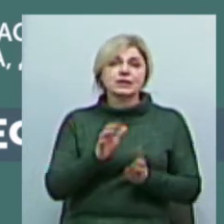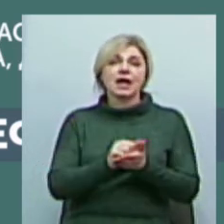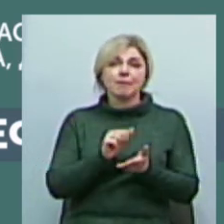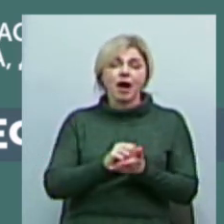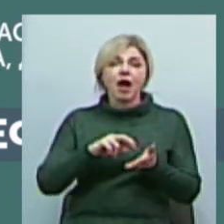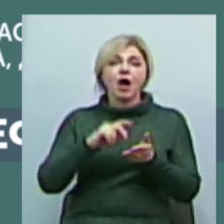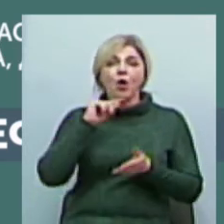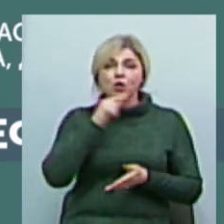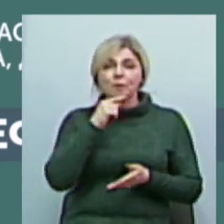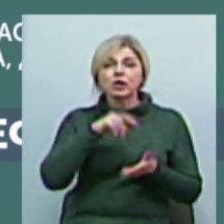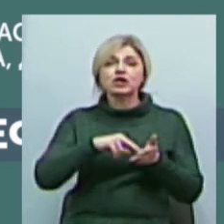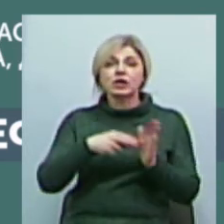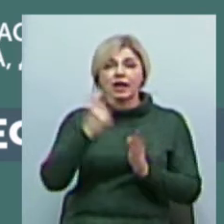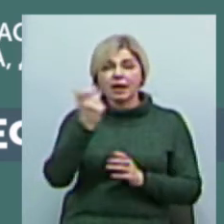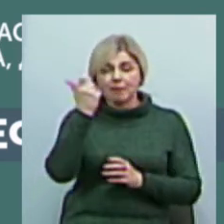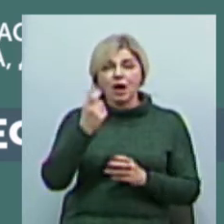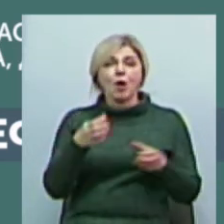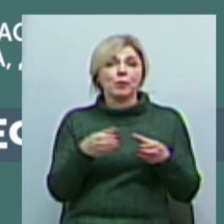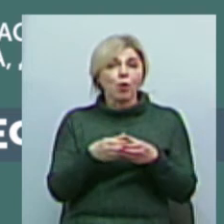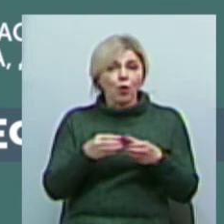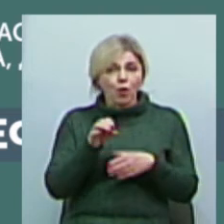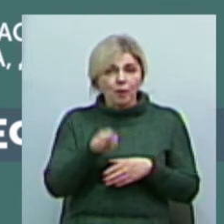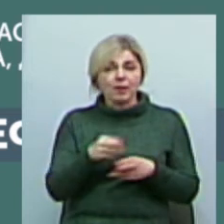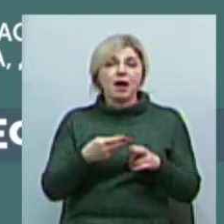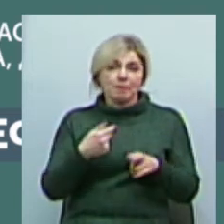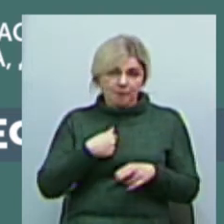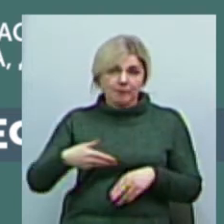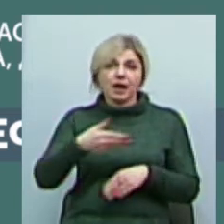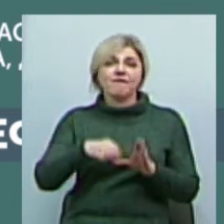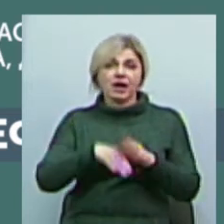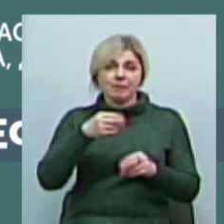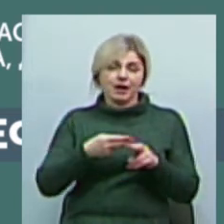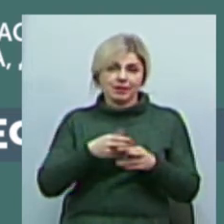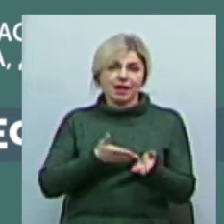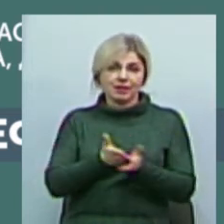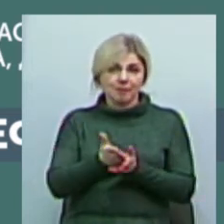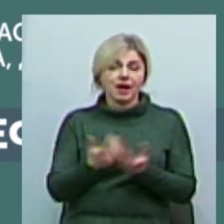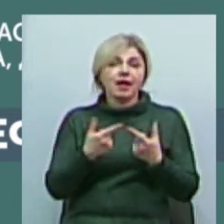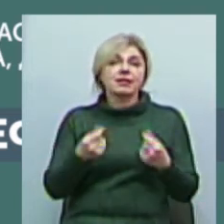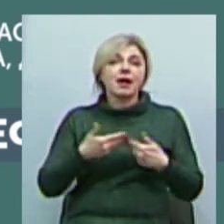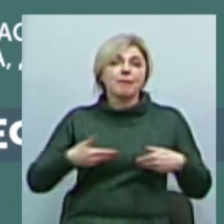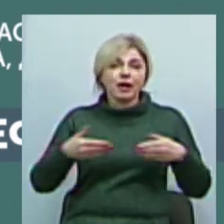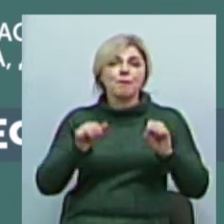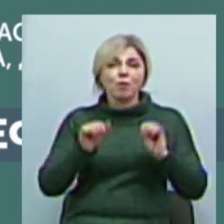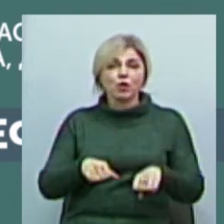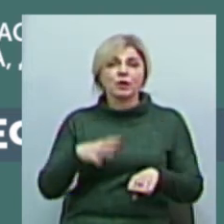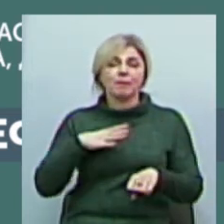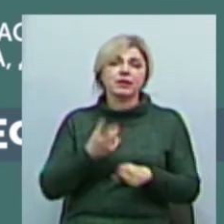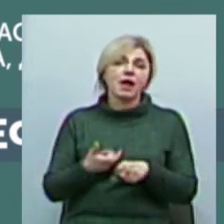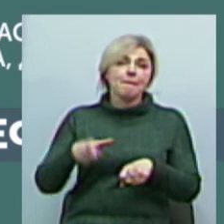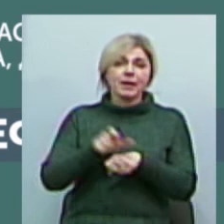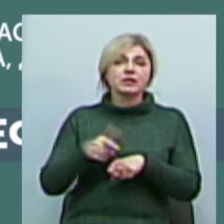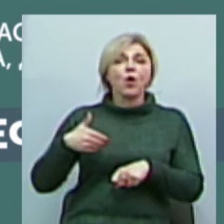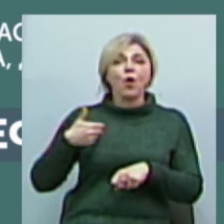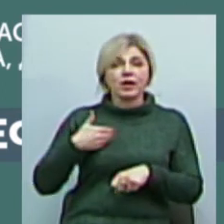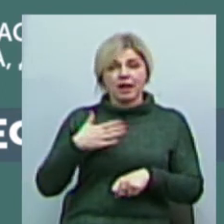Він нам ближче. Тому ми загалом обрали цей напрямок, якось в котрому ми можемо бути найбільш корисні нашим